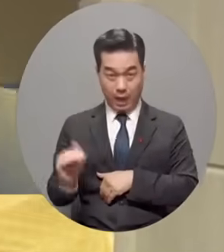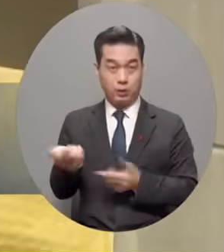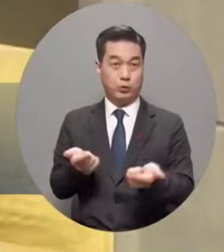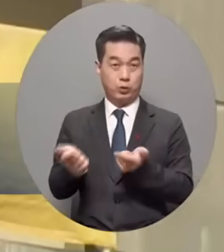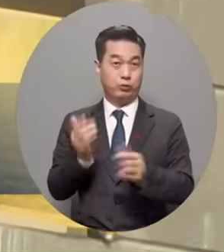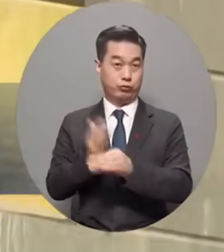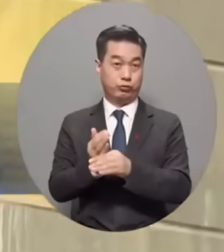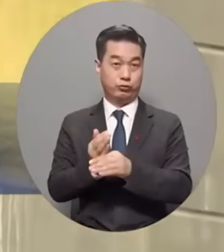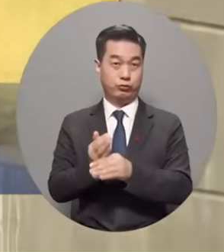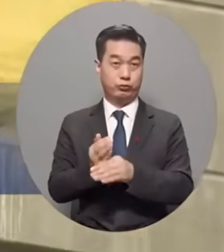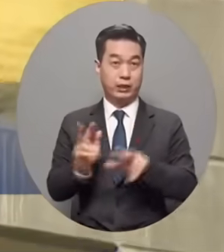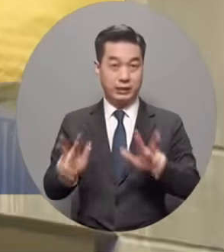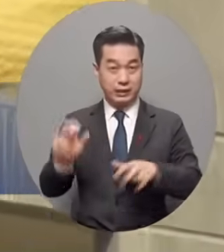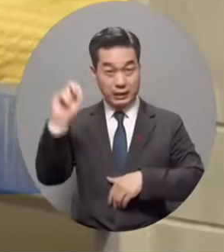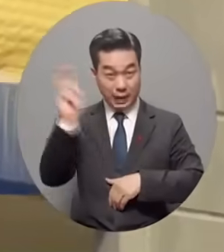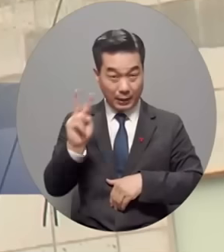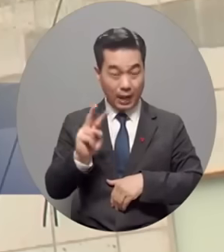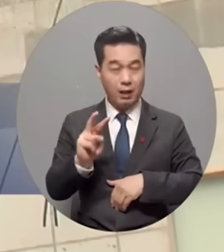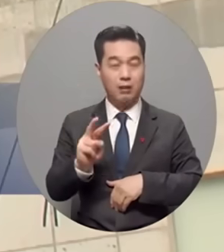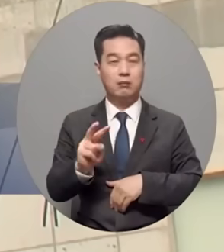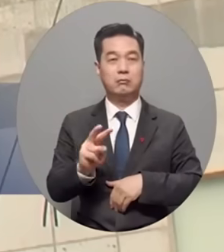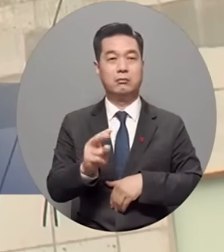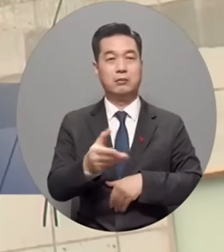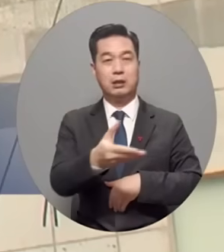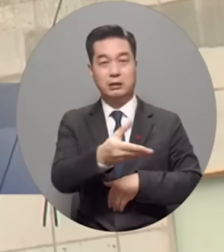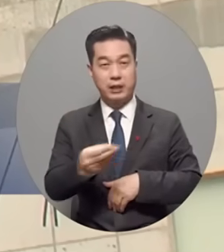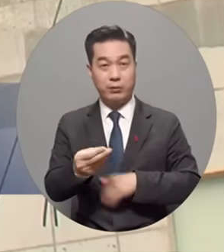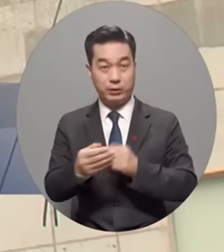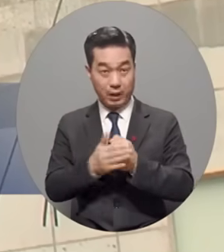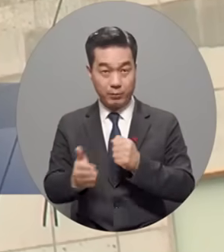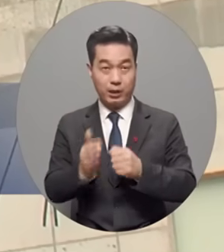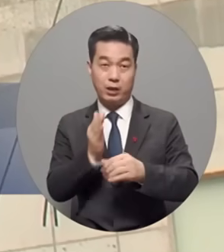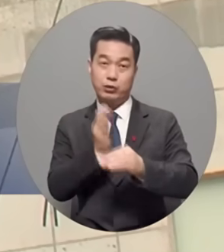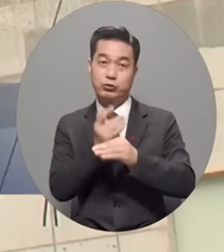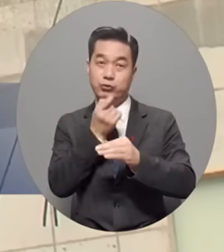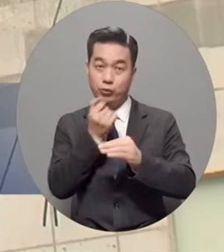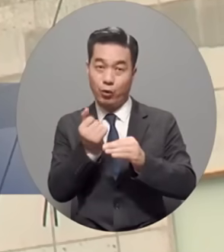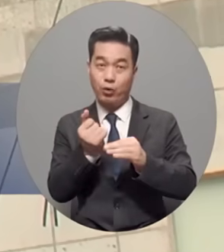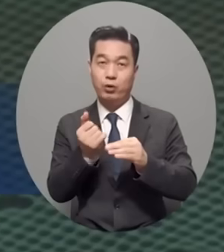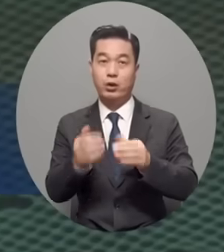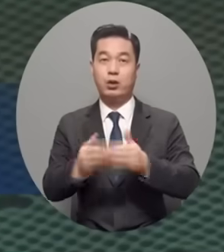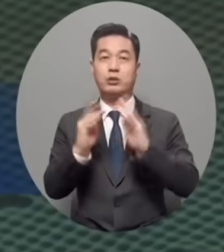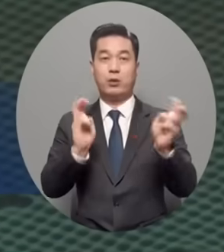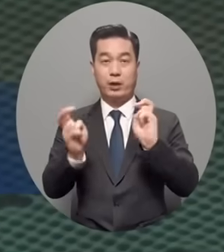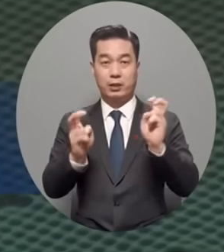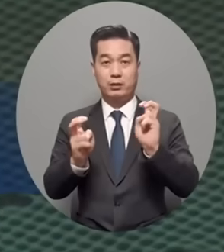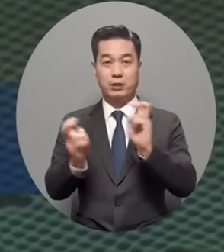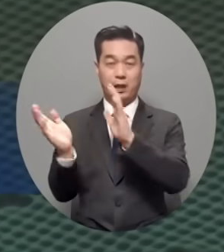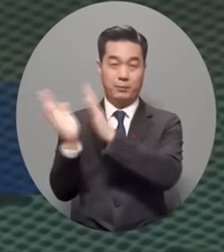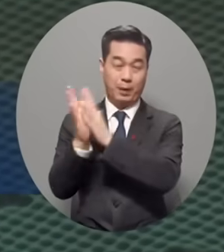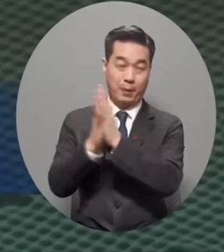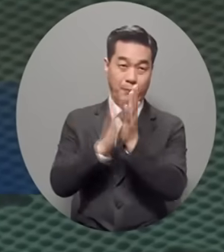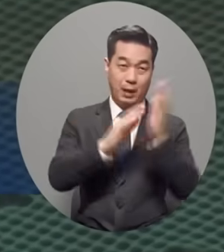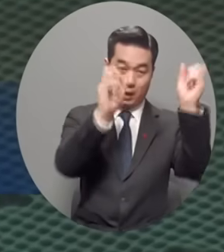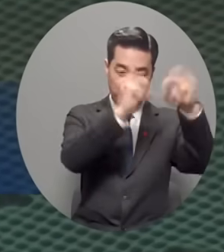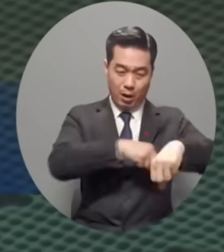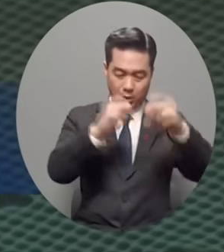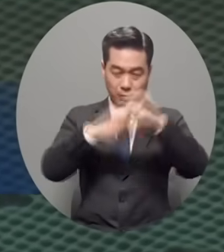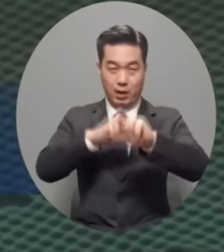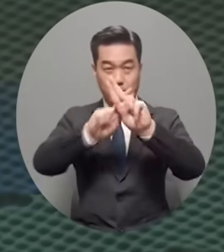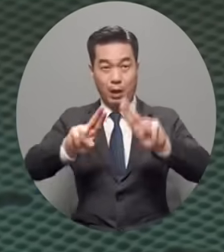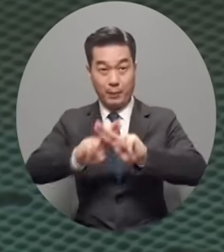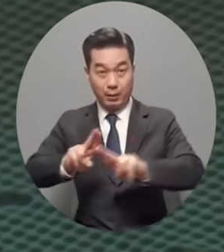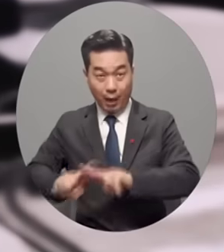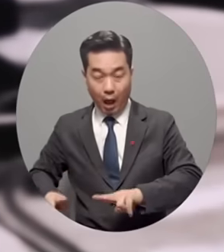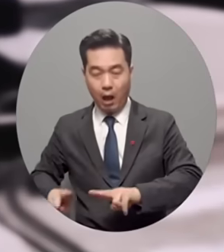인해서 중소형 규모의 건설사들이 연쇄 도산을 하고 그로 인해서 실물 경제에 타격을 줄 위험성이 더